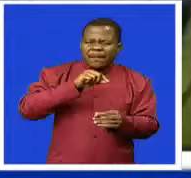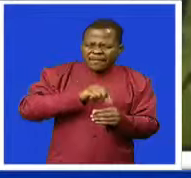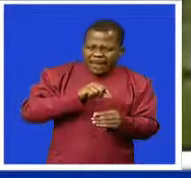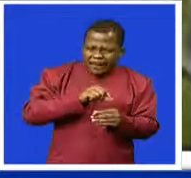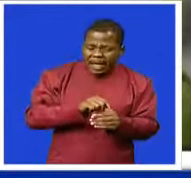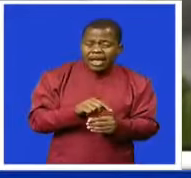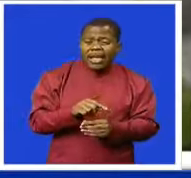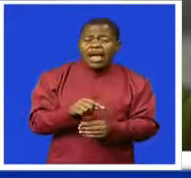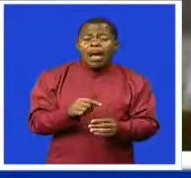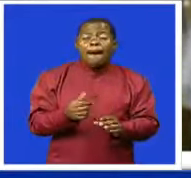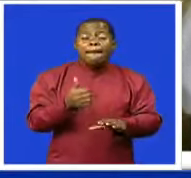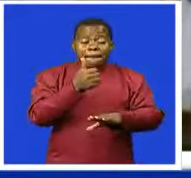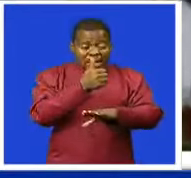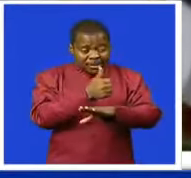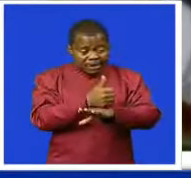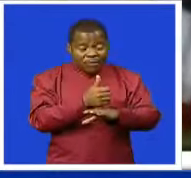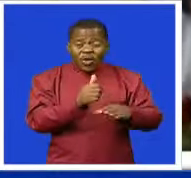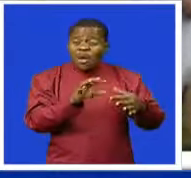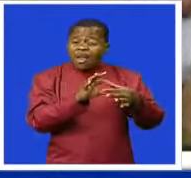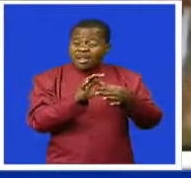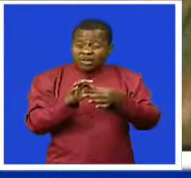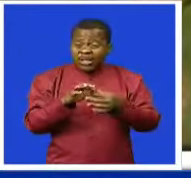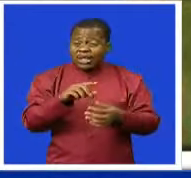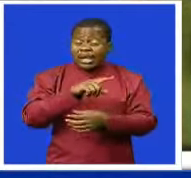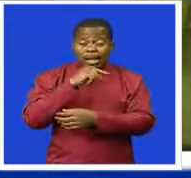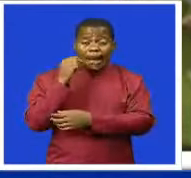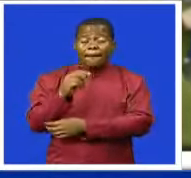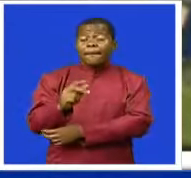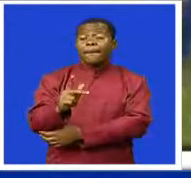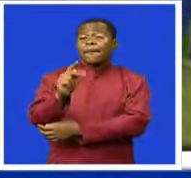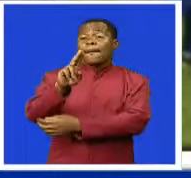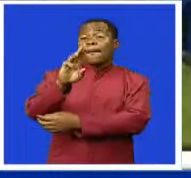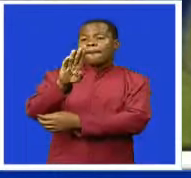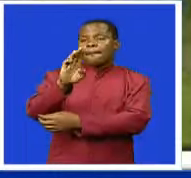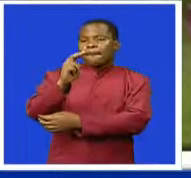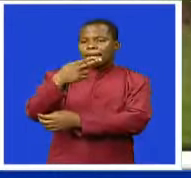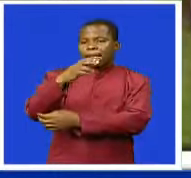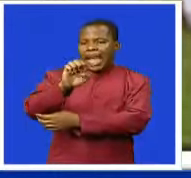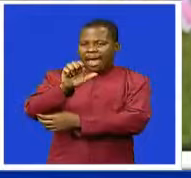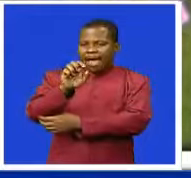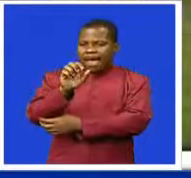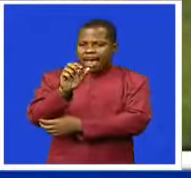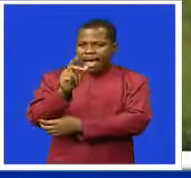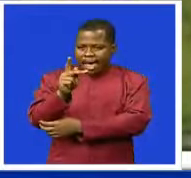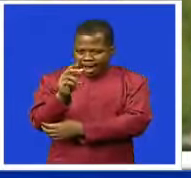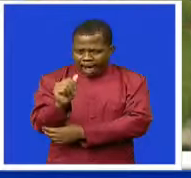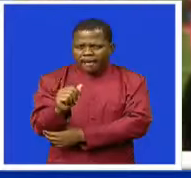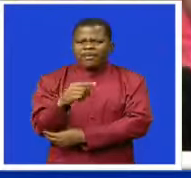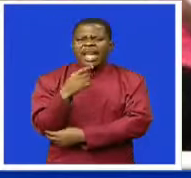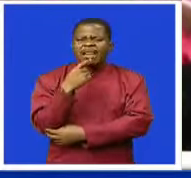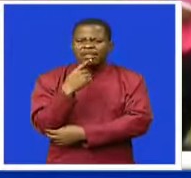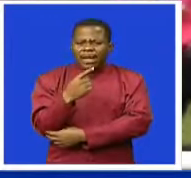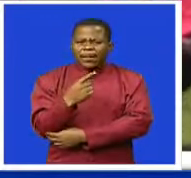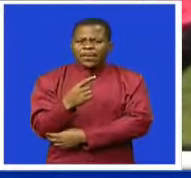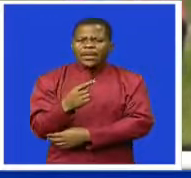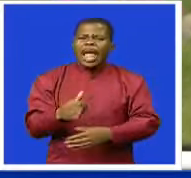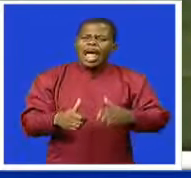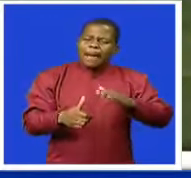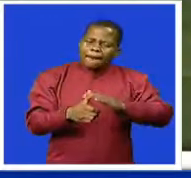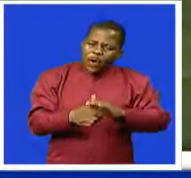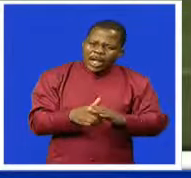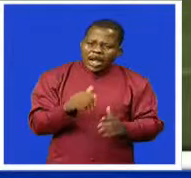basincoba lesifo kanye nalabo labasaphila naso bakhunjulwe baphinze bakhuthatane ukuthi lithemba lokuphila lihlale